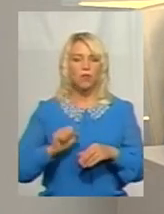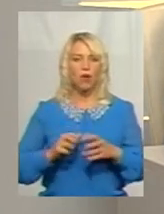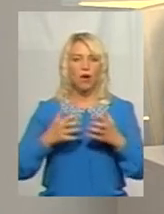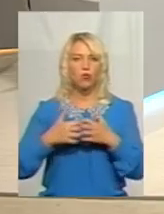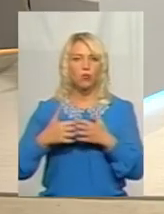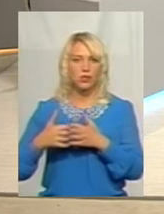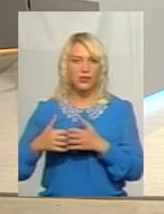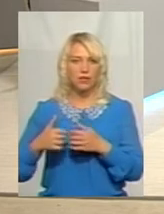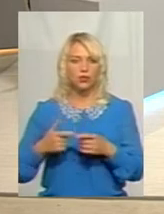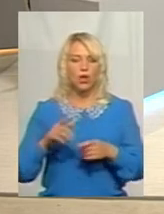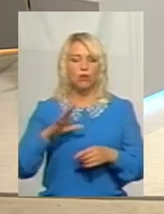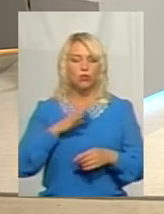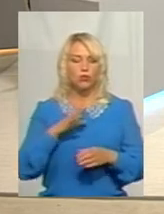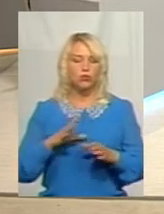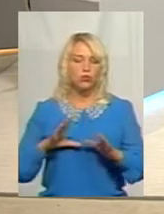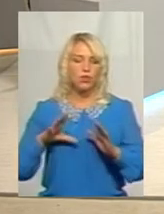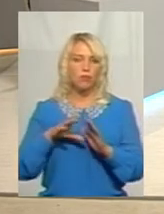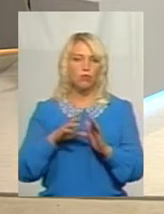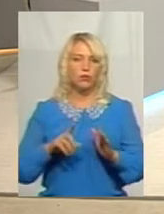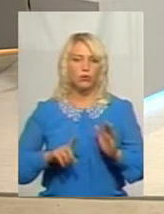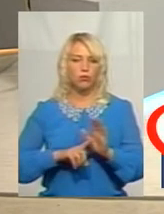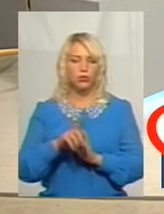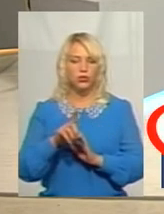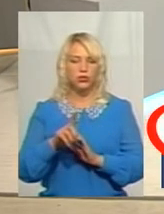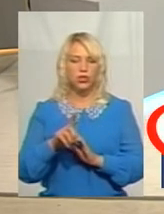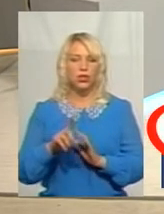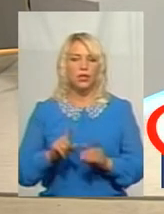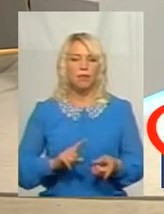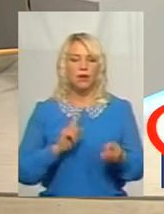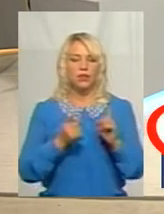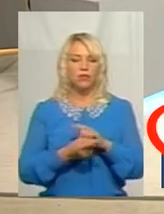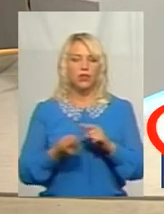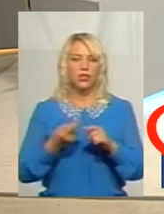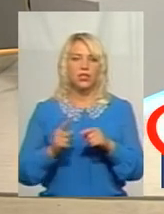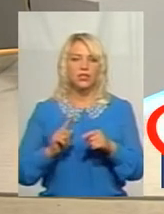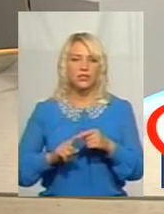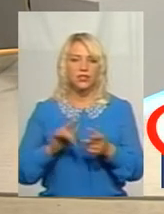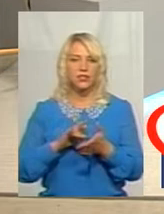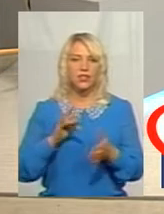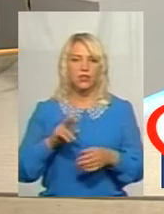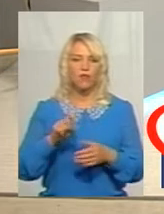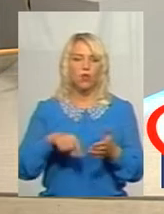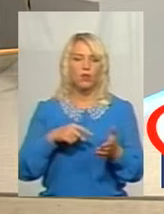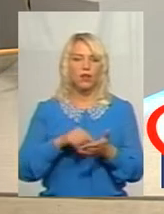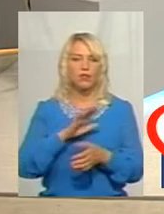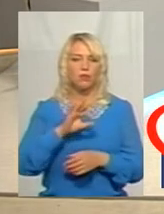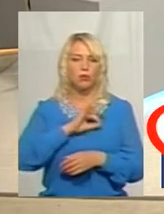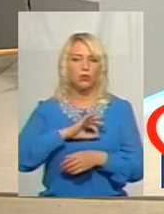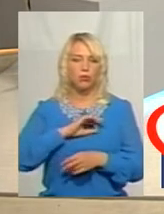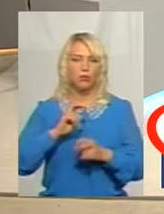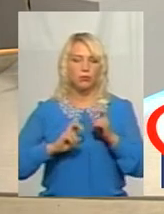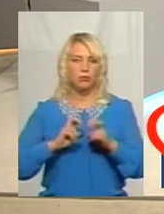автономізацію було запущено перетворення цих центрів в комунальні неприбуткові підприємства. І відповідно